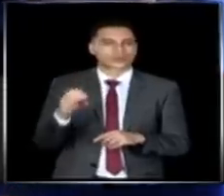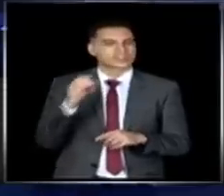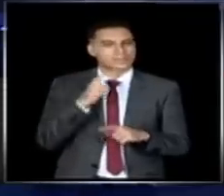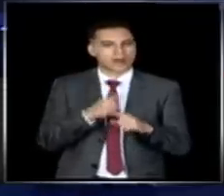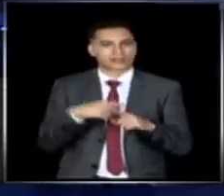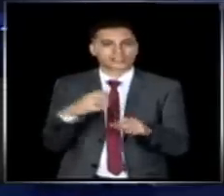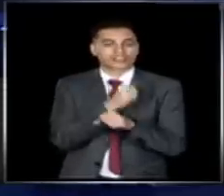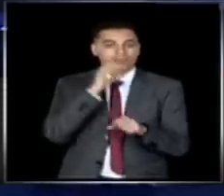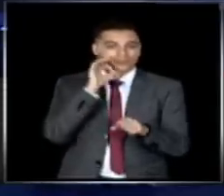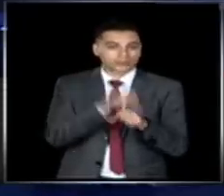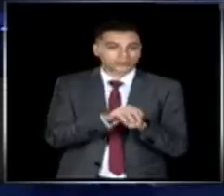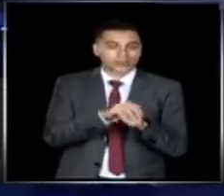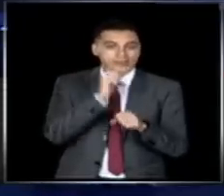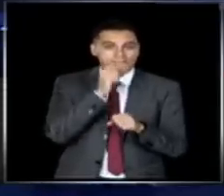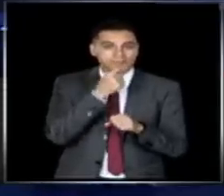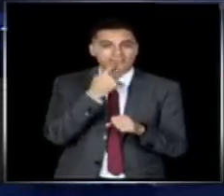تم اكتشافها سنة